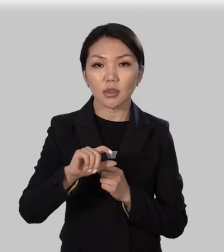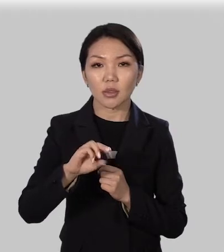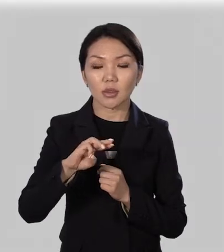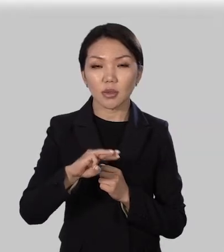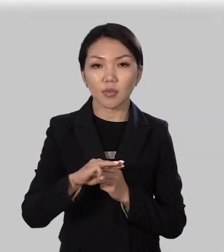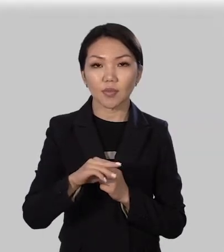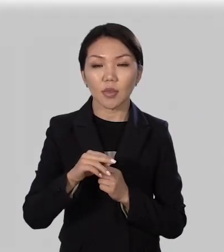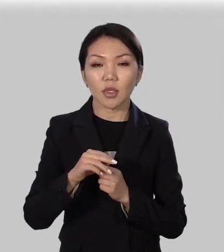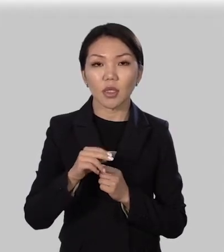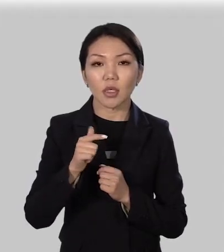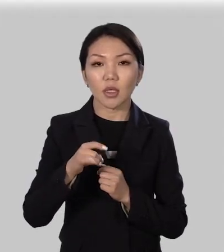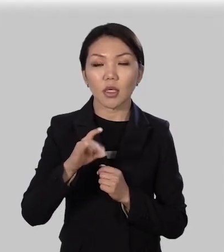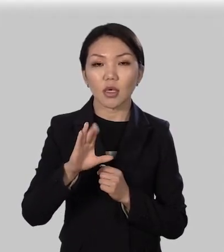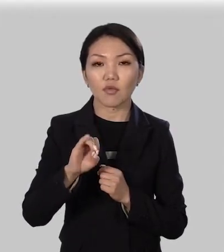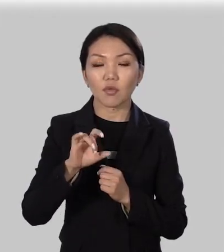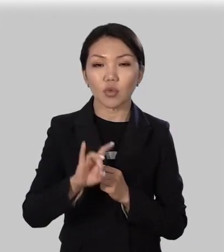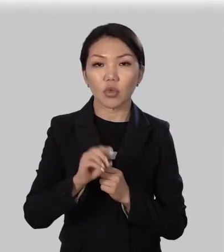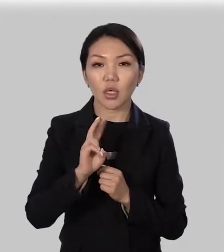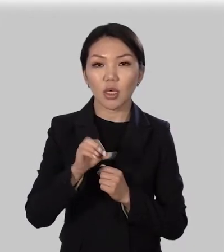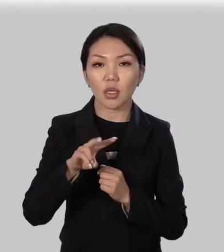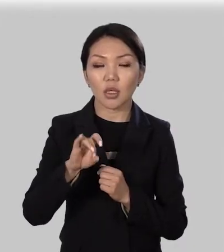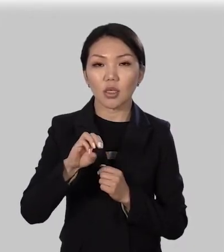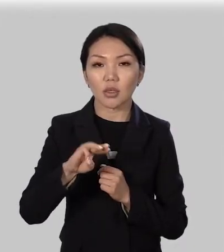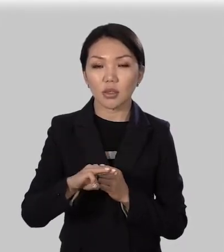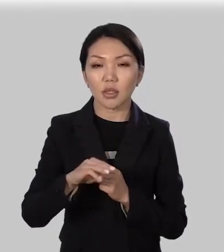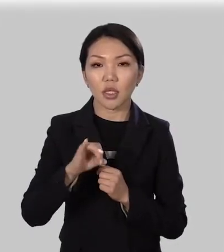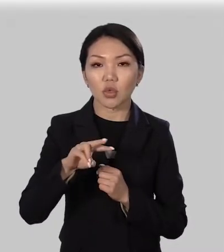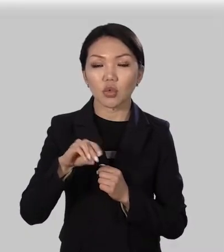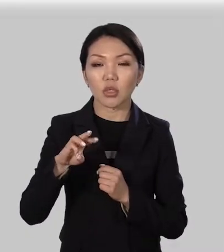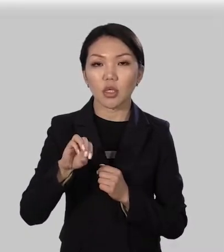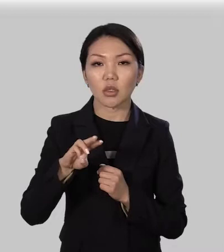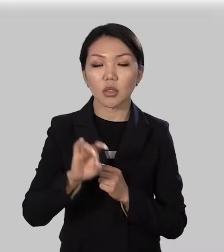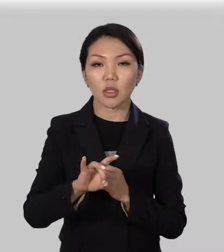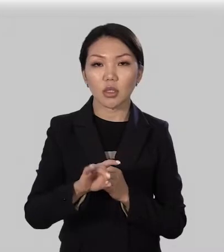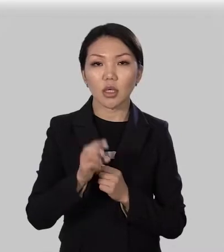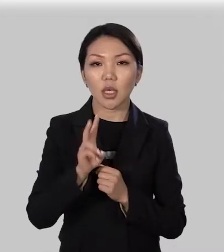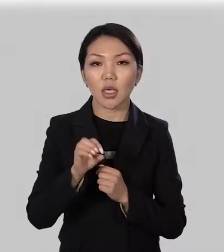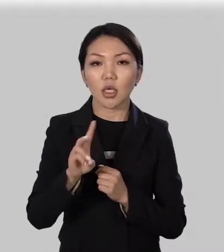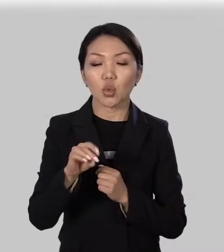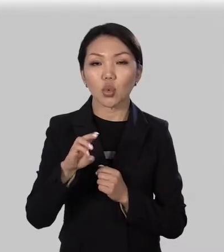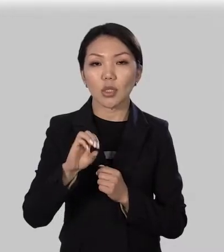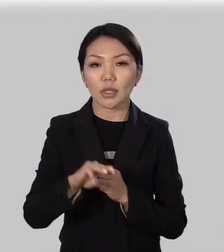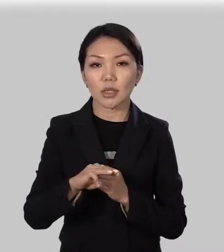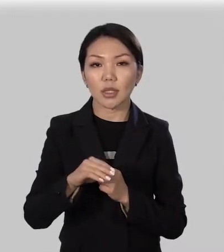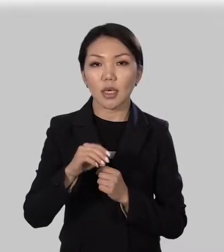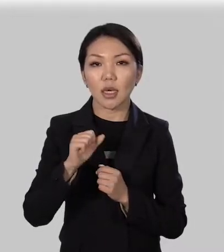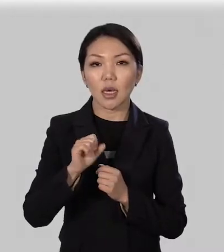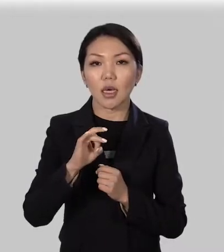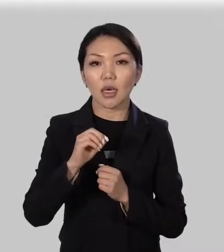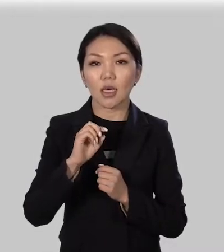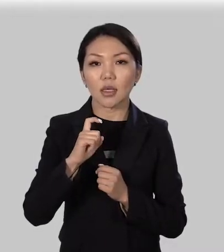пейзажист, акварелист, гравер, колорист, иллюстратор, баталист, карикатурист,